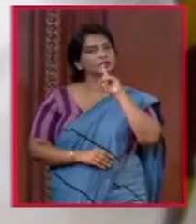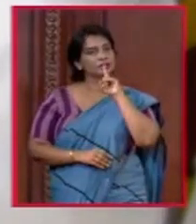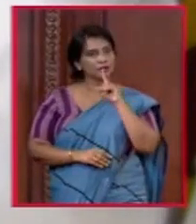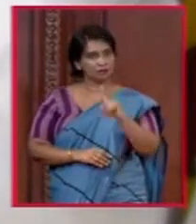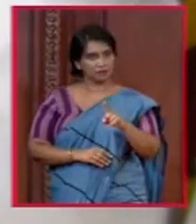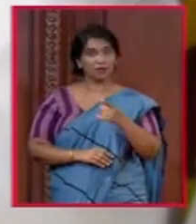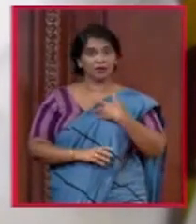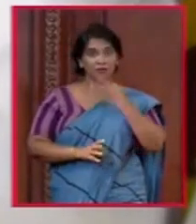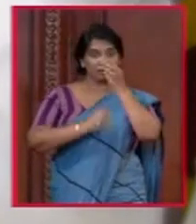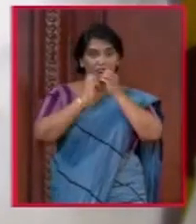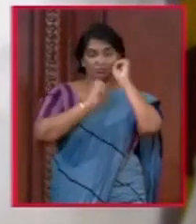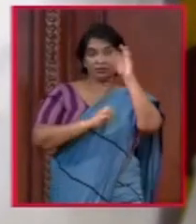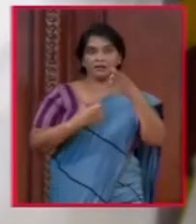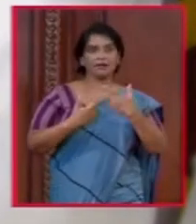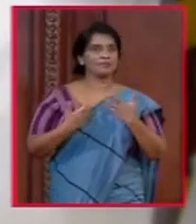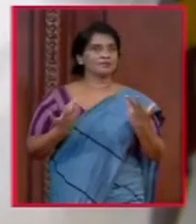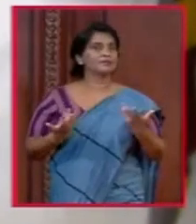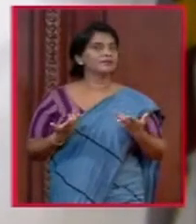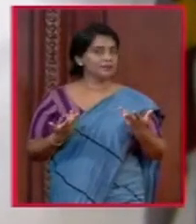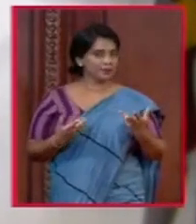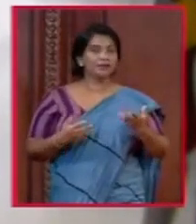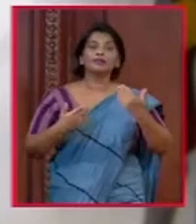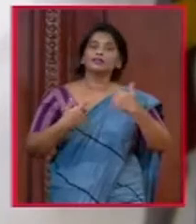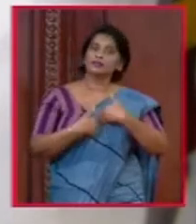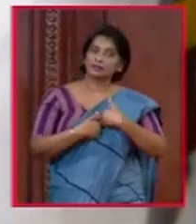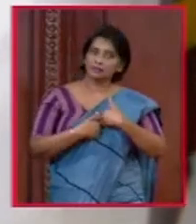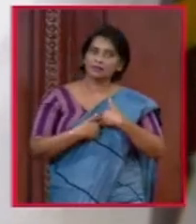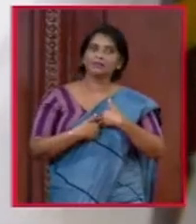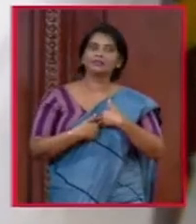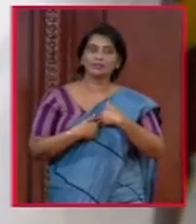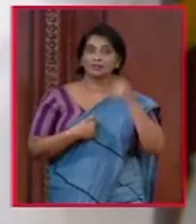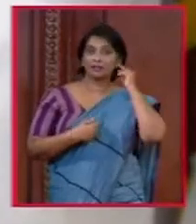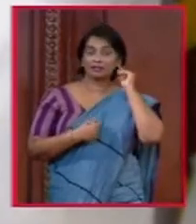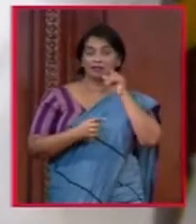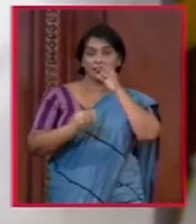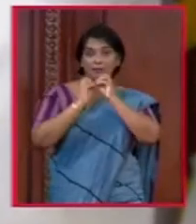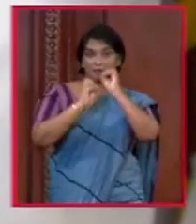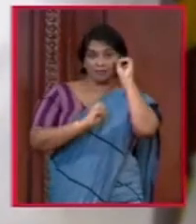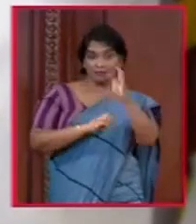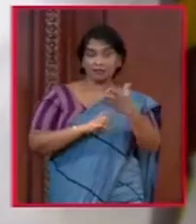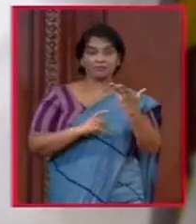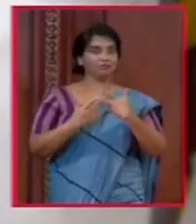මා ඉන්ද්‍රජාලිකයෙක් නොවේ, මා මැජික් කරුවෙක් නොවේ,